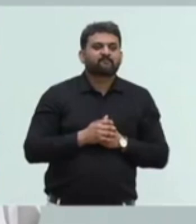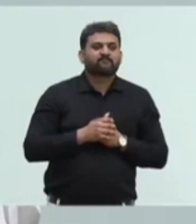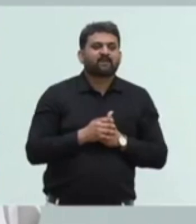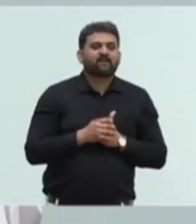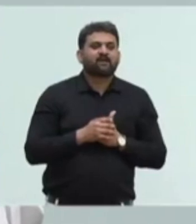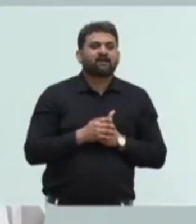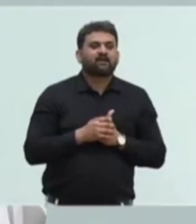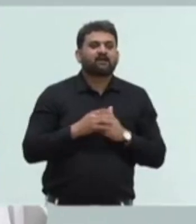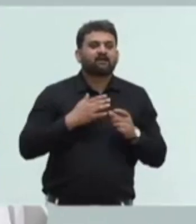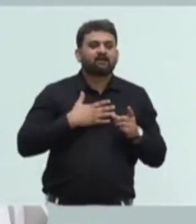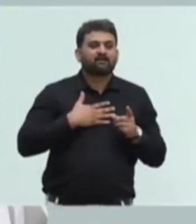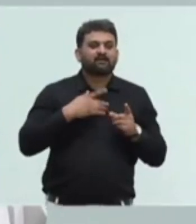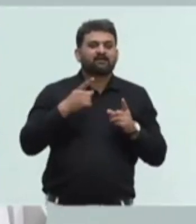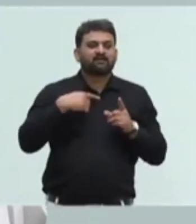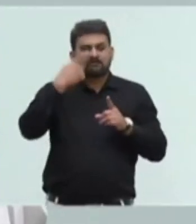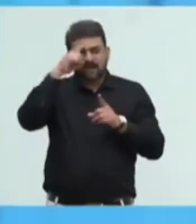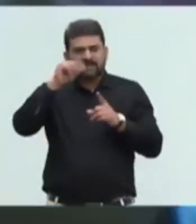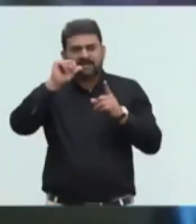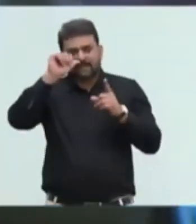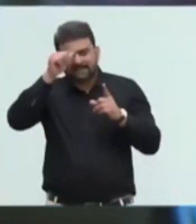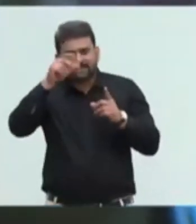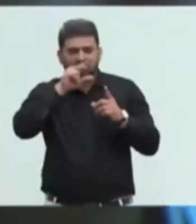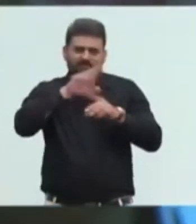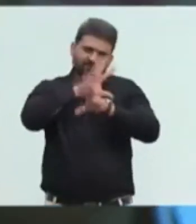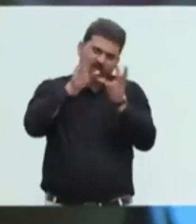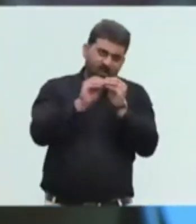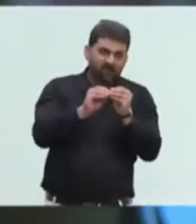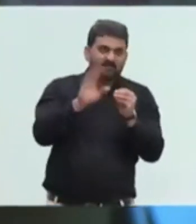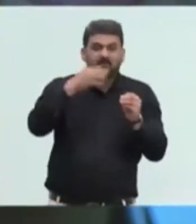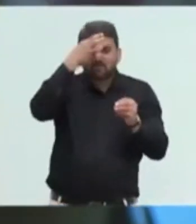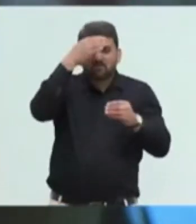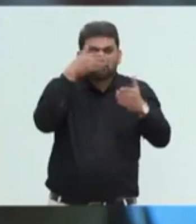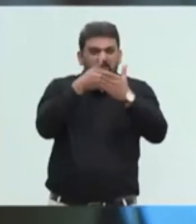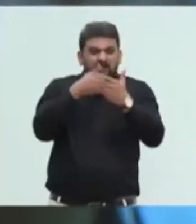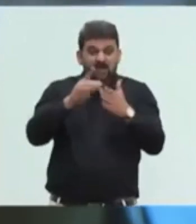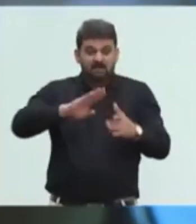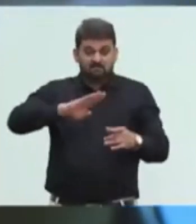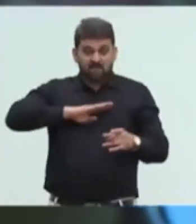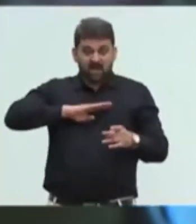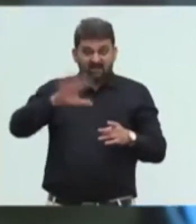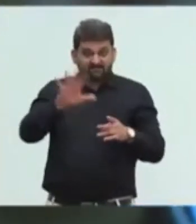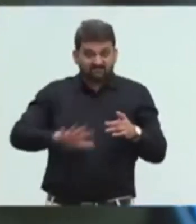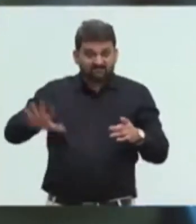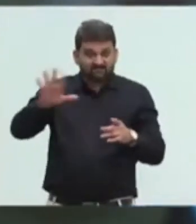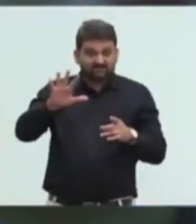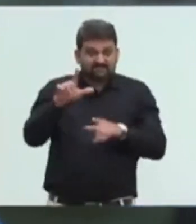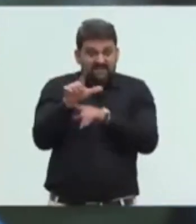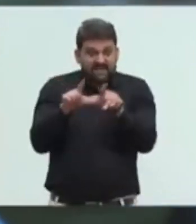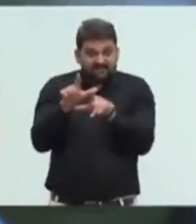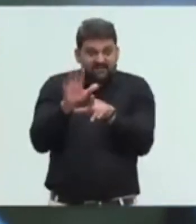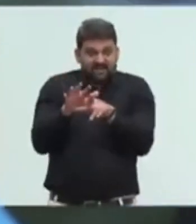मैं मराठी अनुसार पॉजिटिव लेकिन प्रॉब्लम है मारा तुम से मिलाएंगे